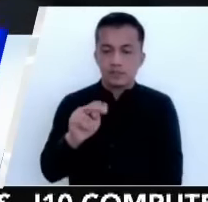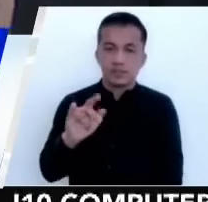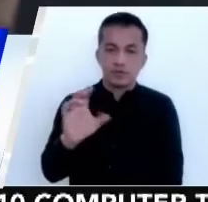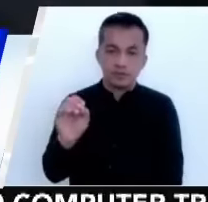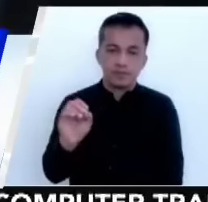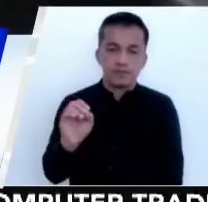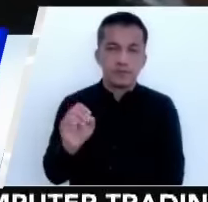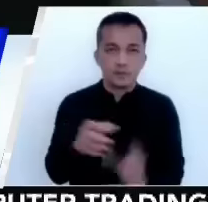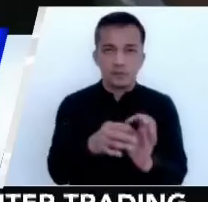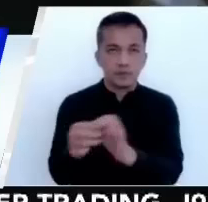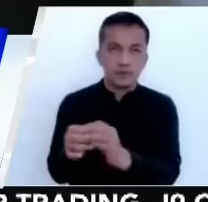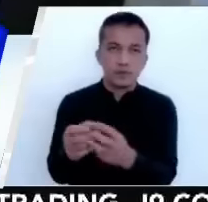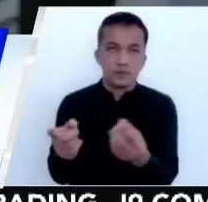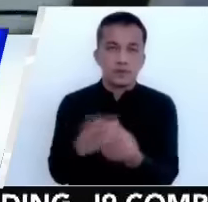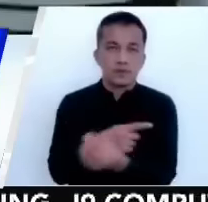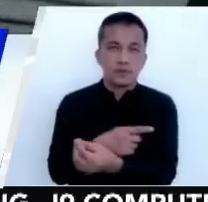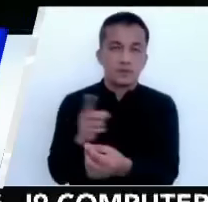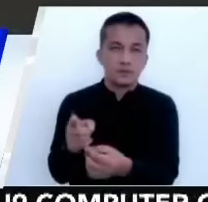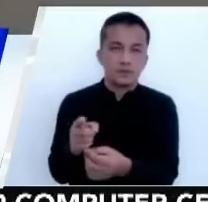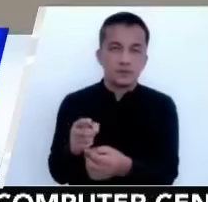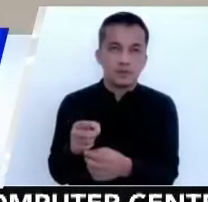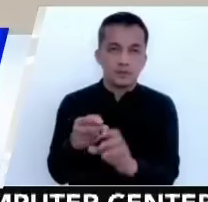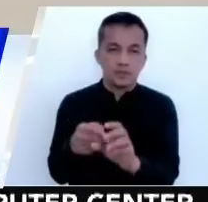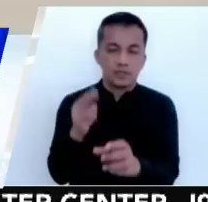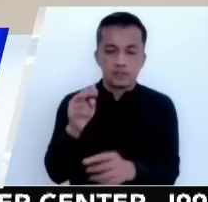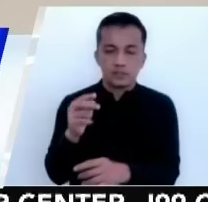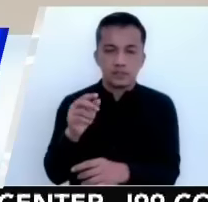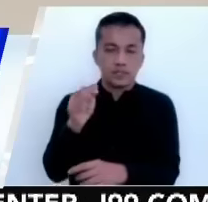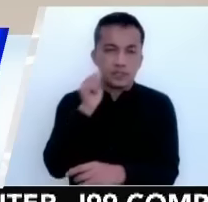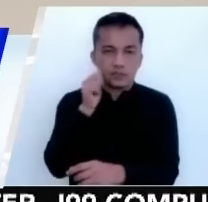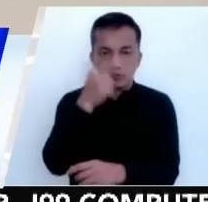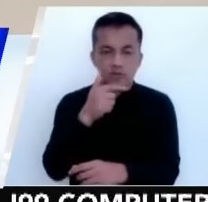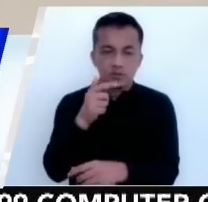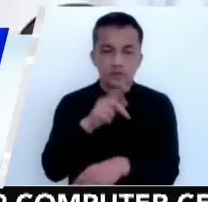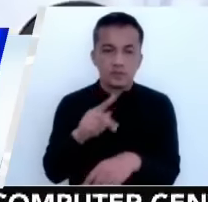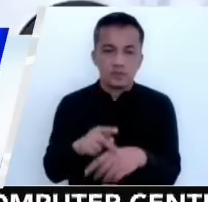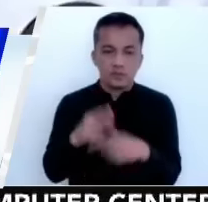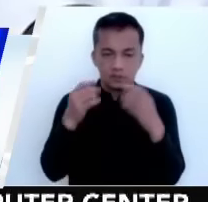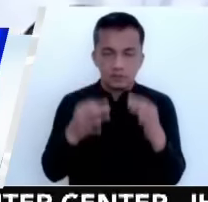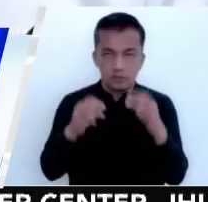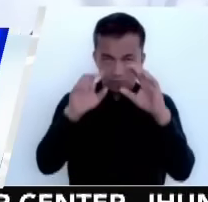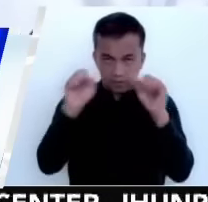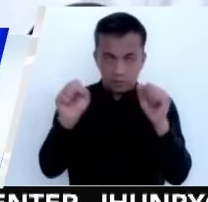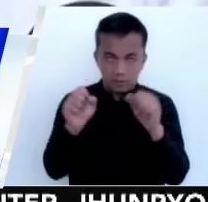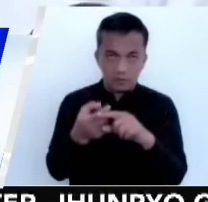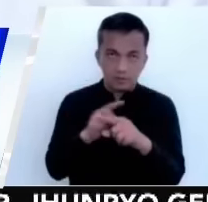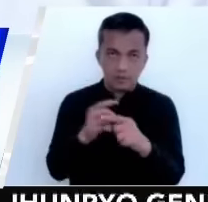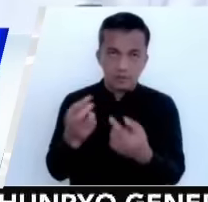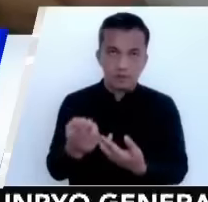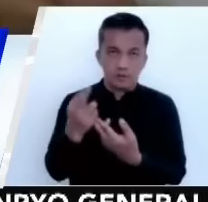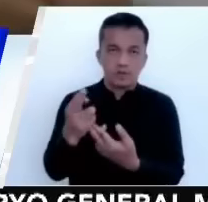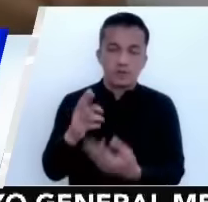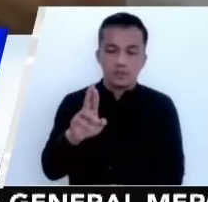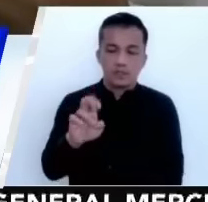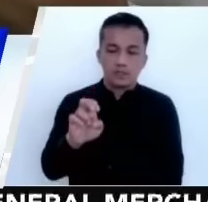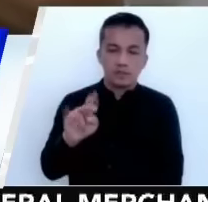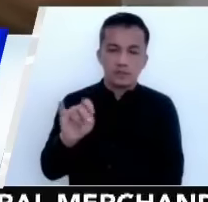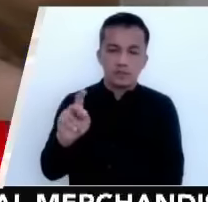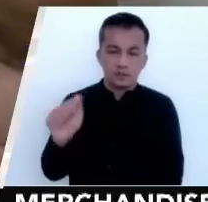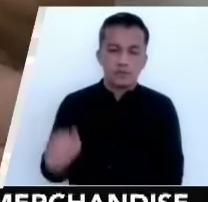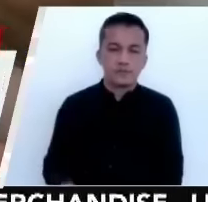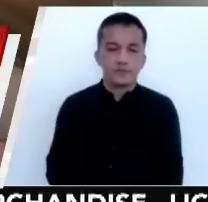ang pagsibak sa pag-alis ni Gu sa bansa. Ang desisyon ng Pangulo ay base sa rekomendasyon ni Remulla. Yes, the President